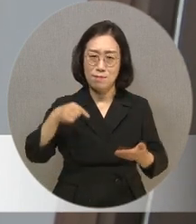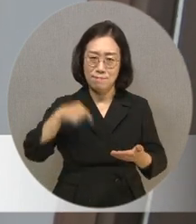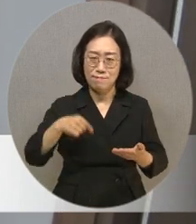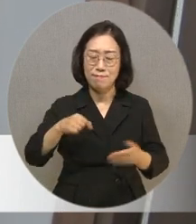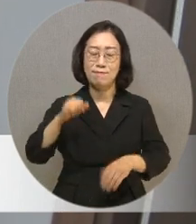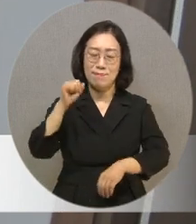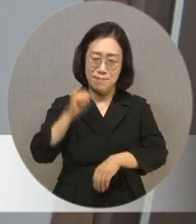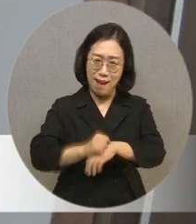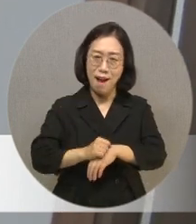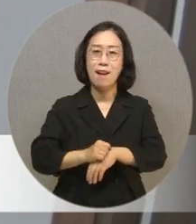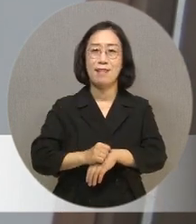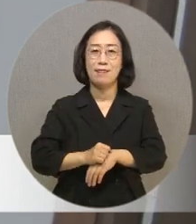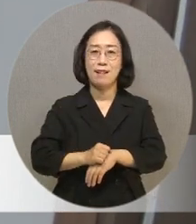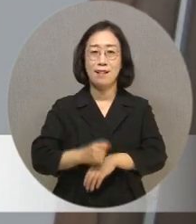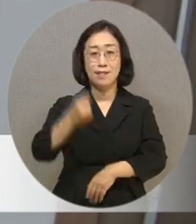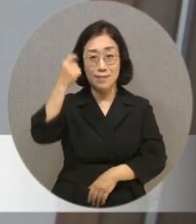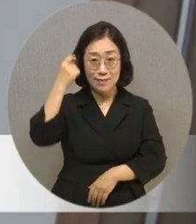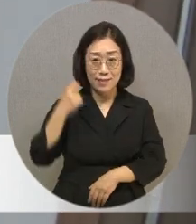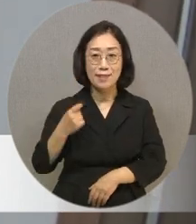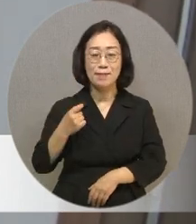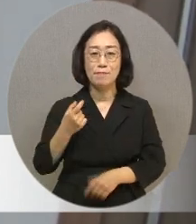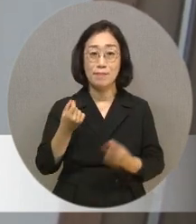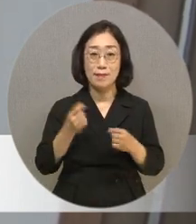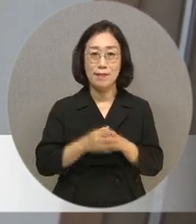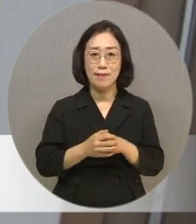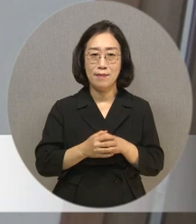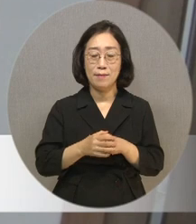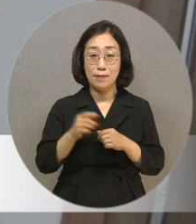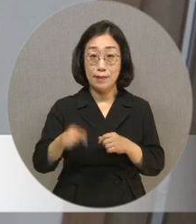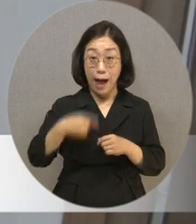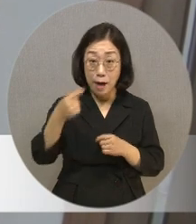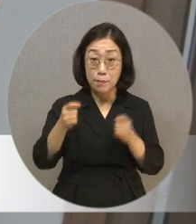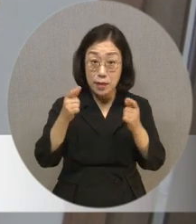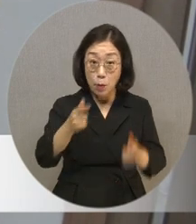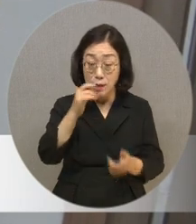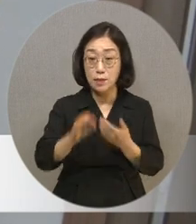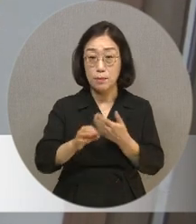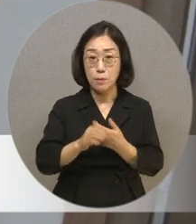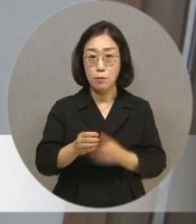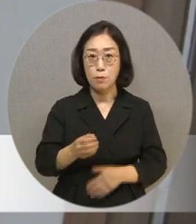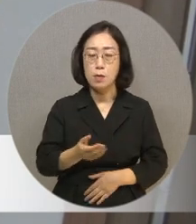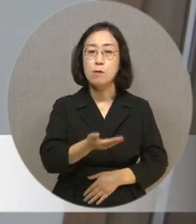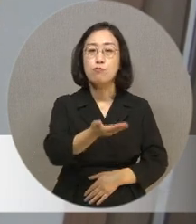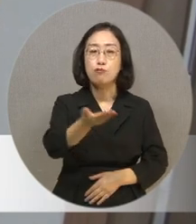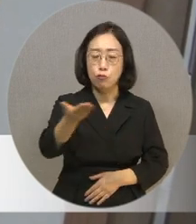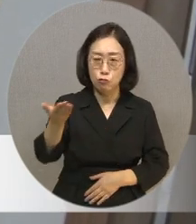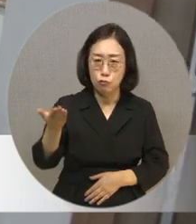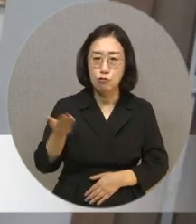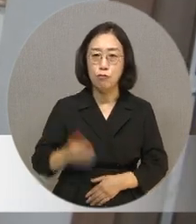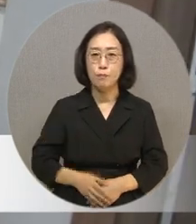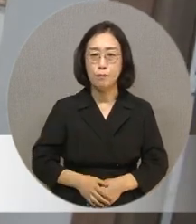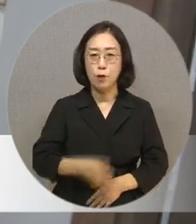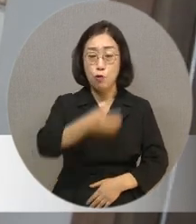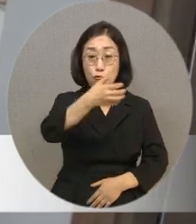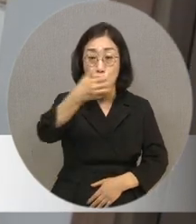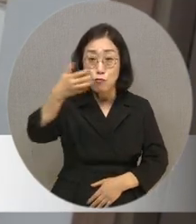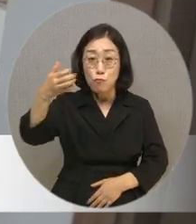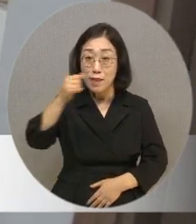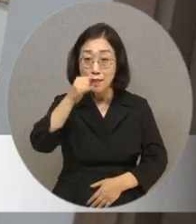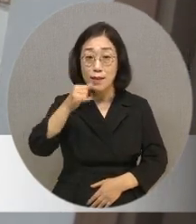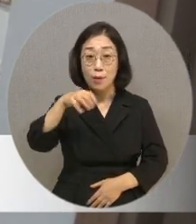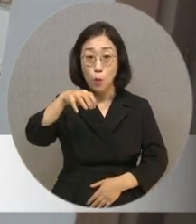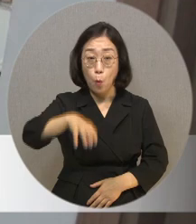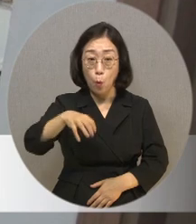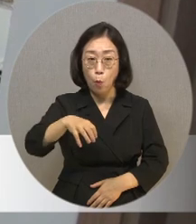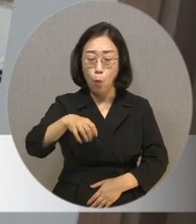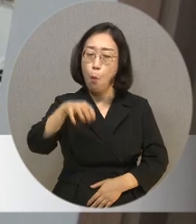정말 잘했다라는 생각을 하면서 다음에도 또 이런 기회가 있으면 이분들 꿈이 있는 땅 거기도